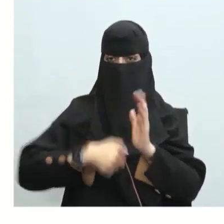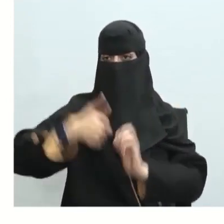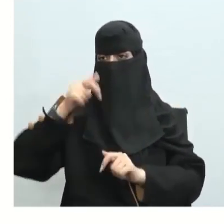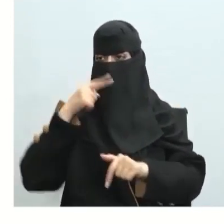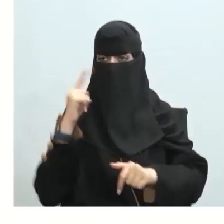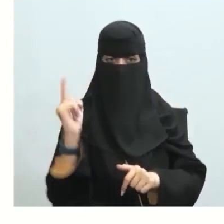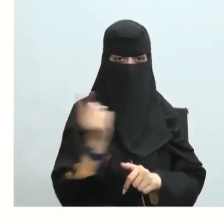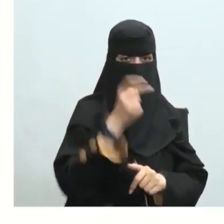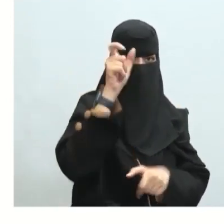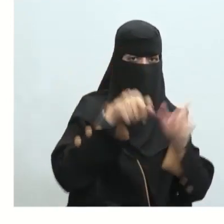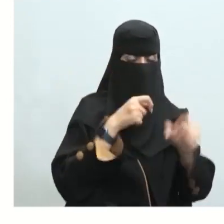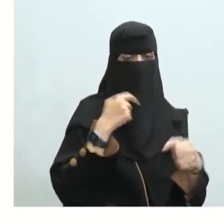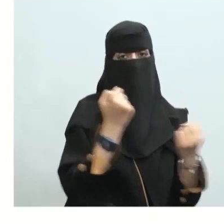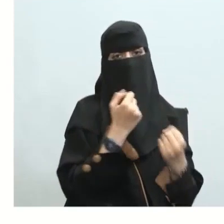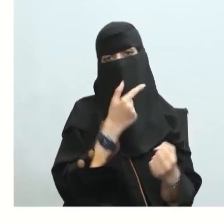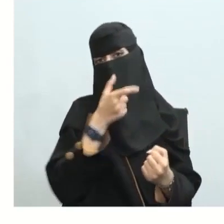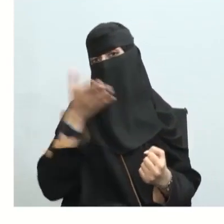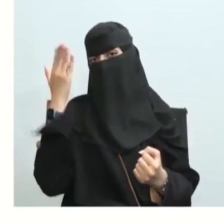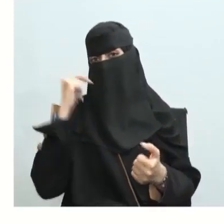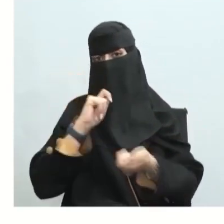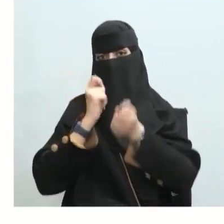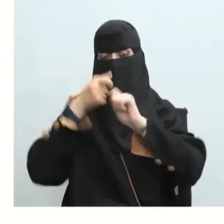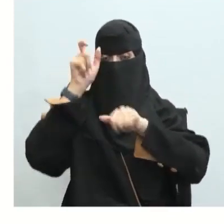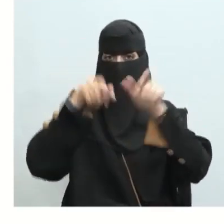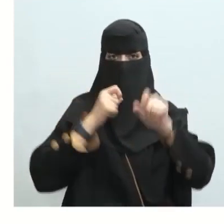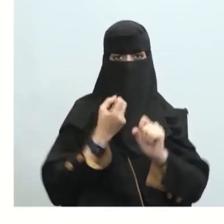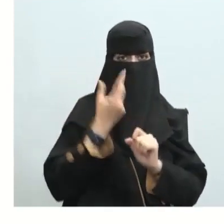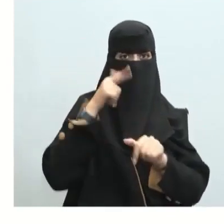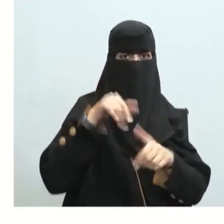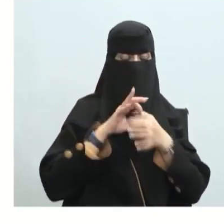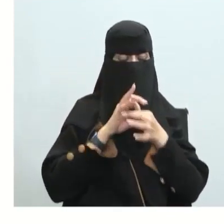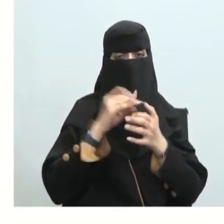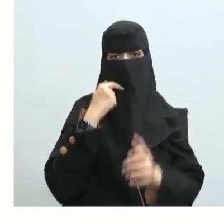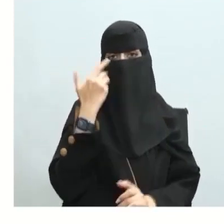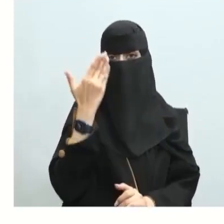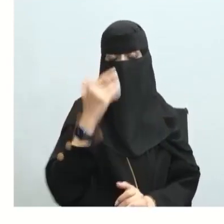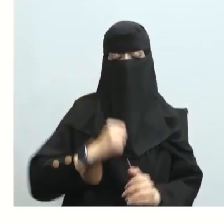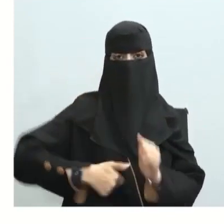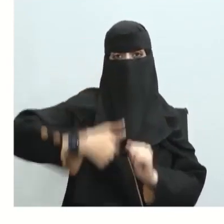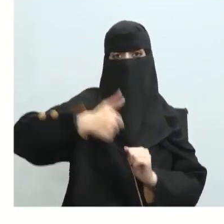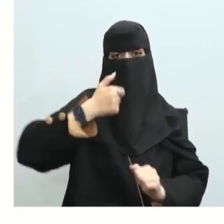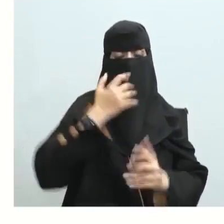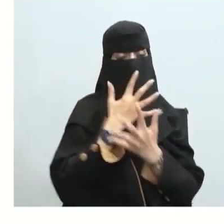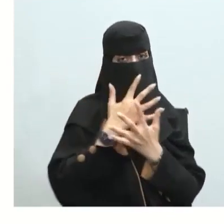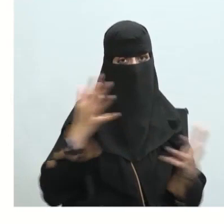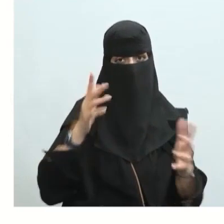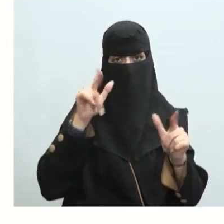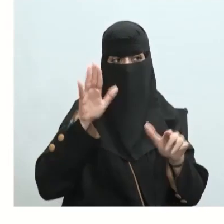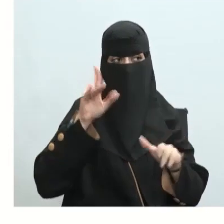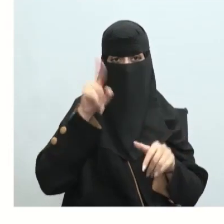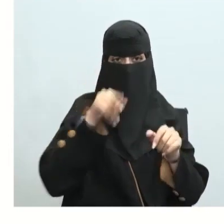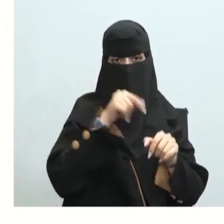اولئك الذين دربنا تحولوا الى اشخاص بارعين في التواصل واللقاء لقد حققوا نجاحات عظيمه في